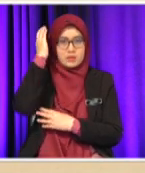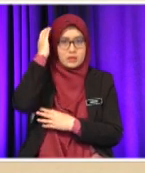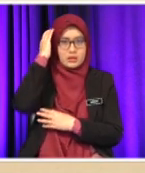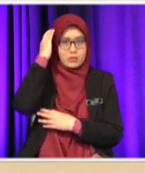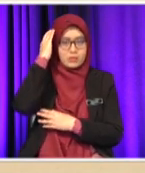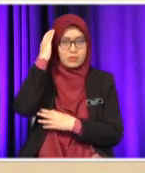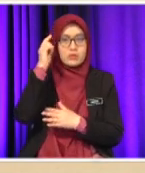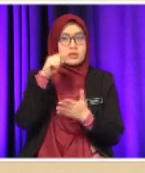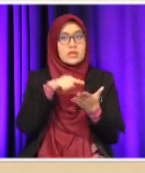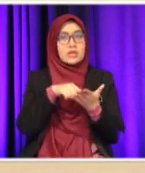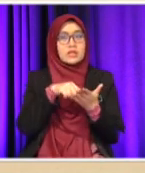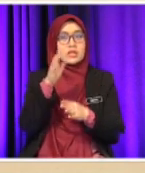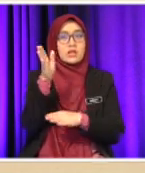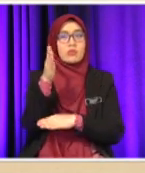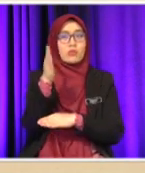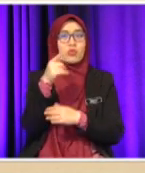tumbuhan nati itu